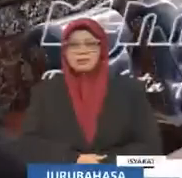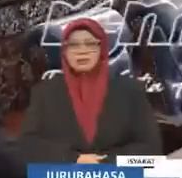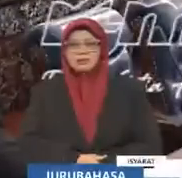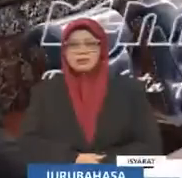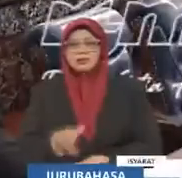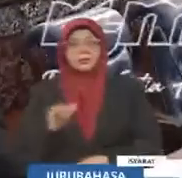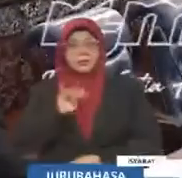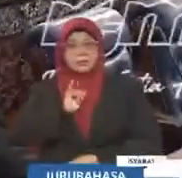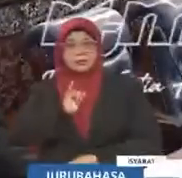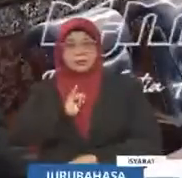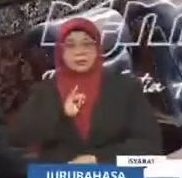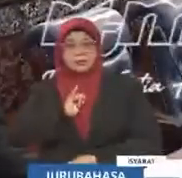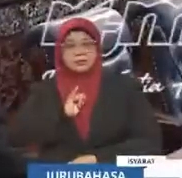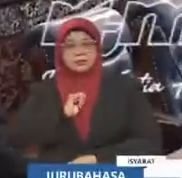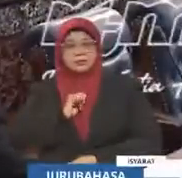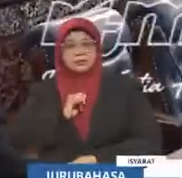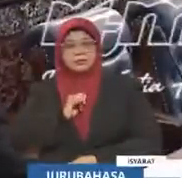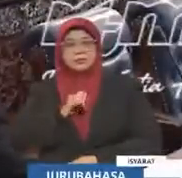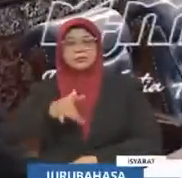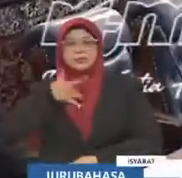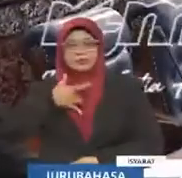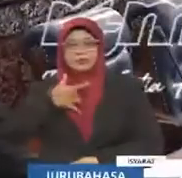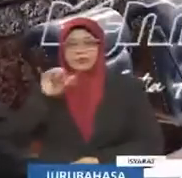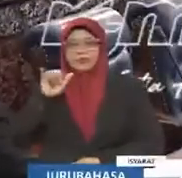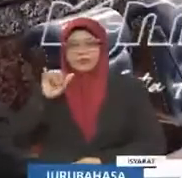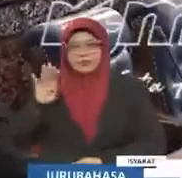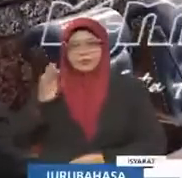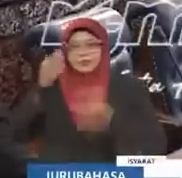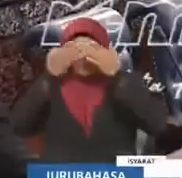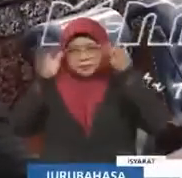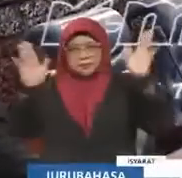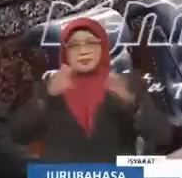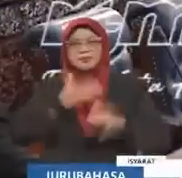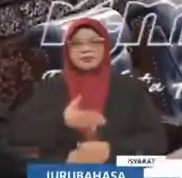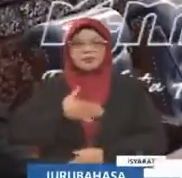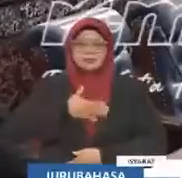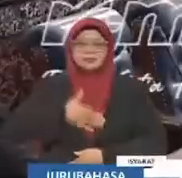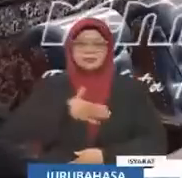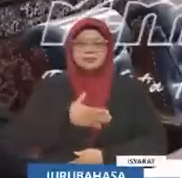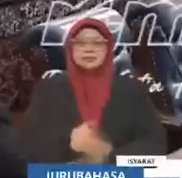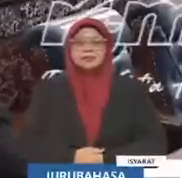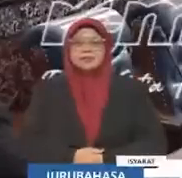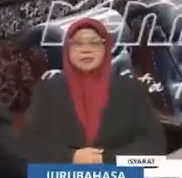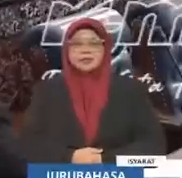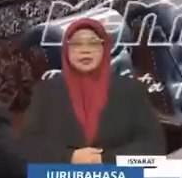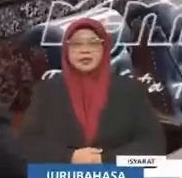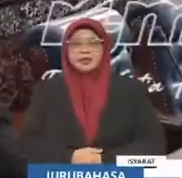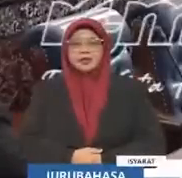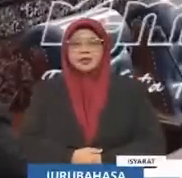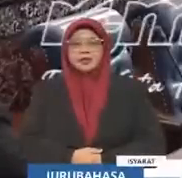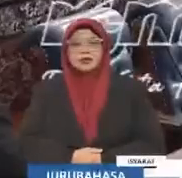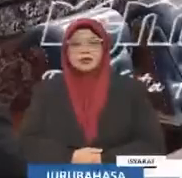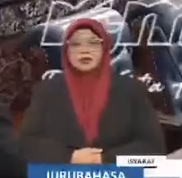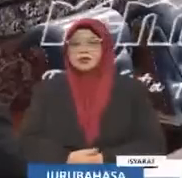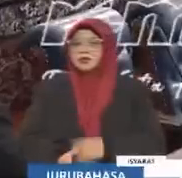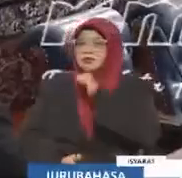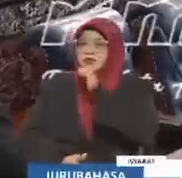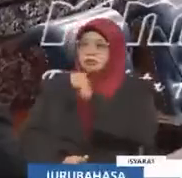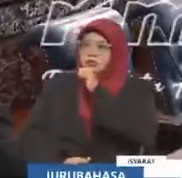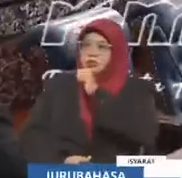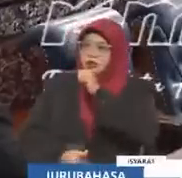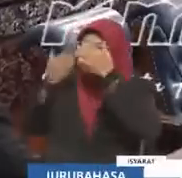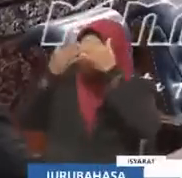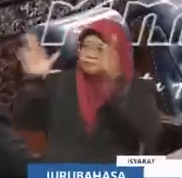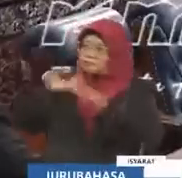saya gak seimbang hormat akan atau bukalala kena tubuh ke negeri-negeri lain kan kita